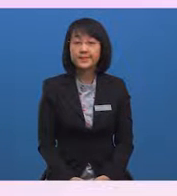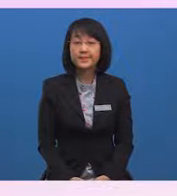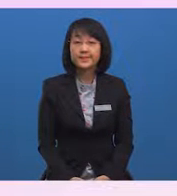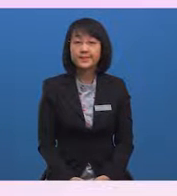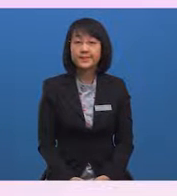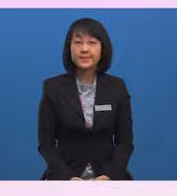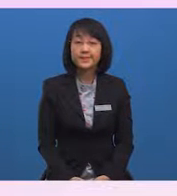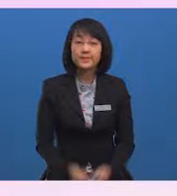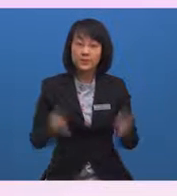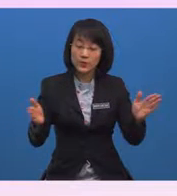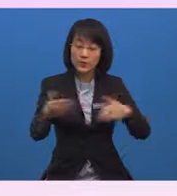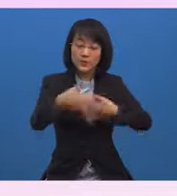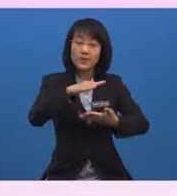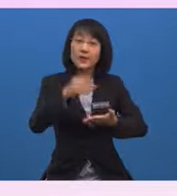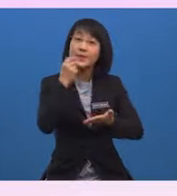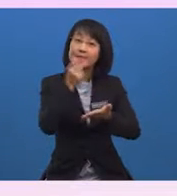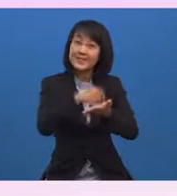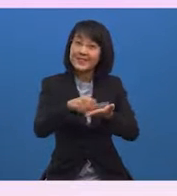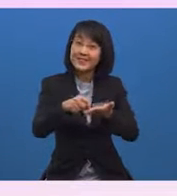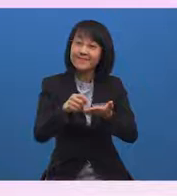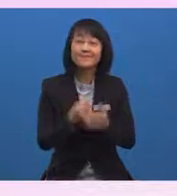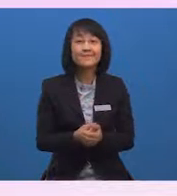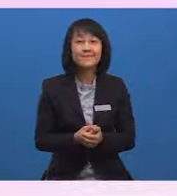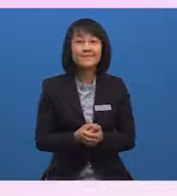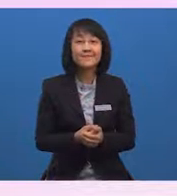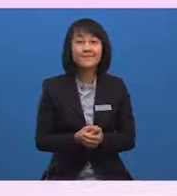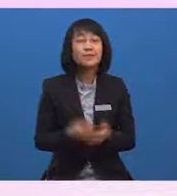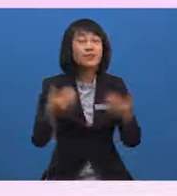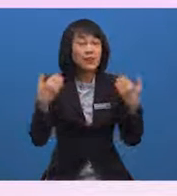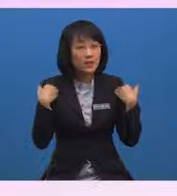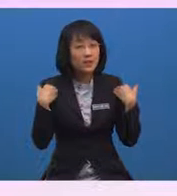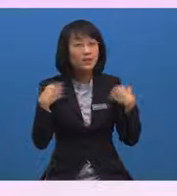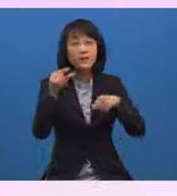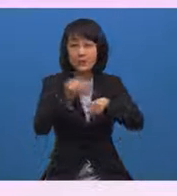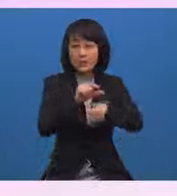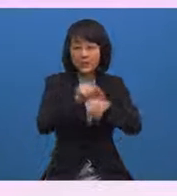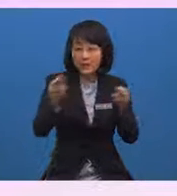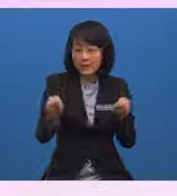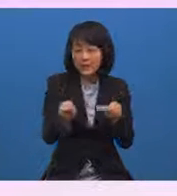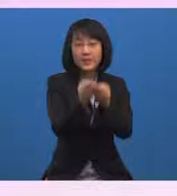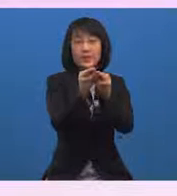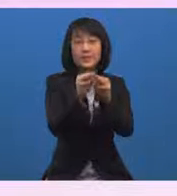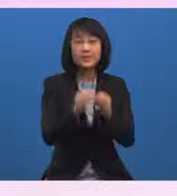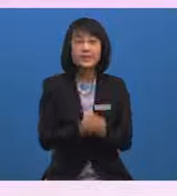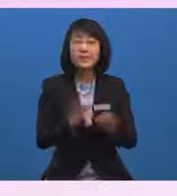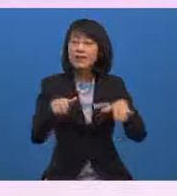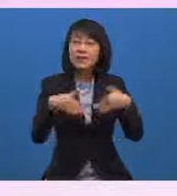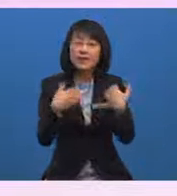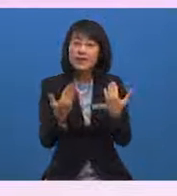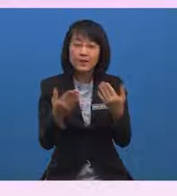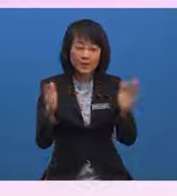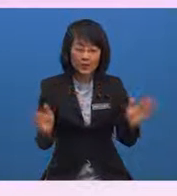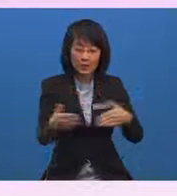terdapat juga kotak pensel ada yang menggunakan magnet. Bagaimana kotak pensel